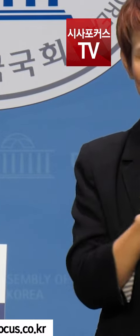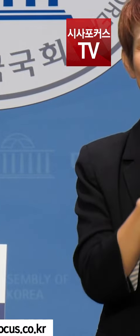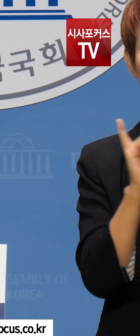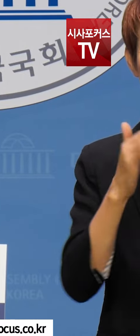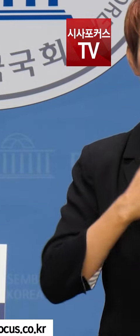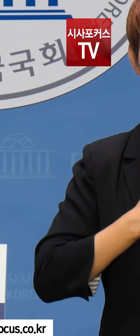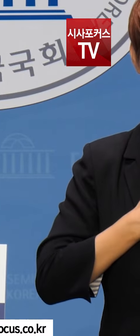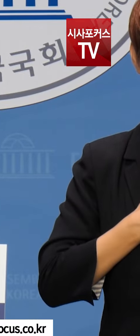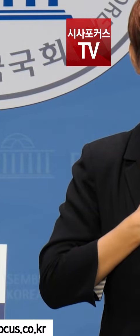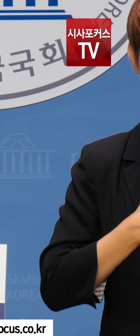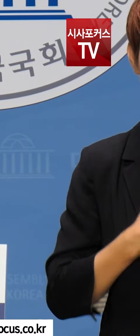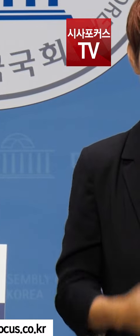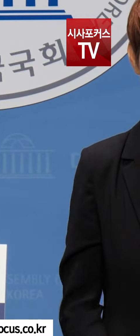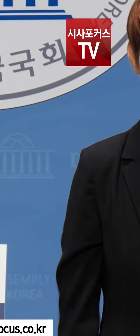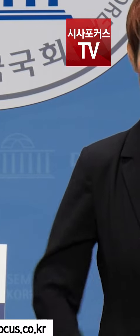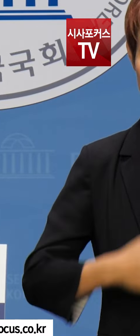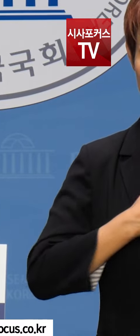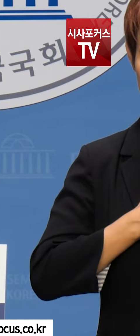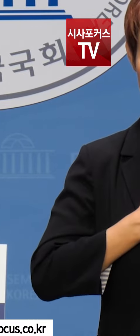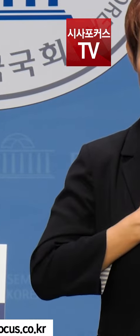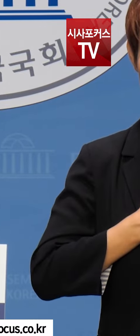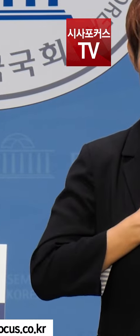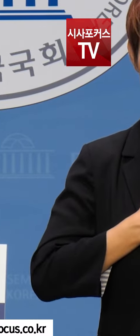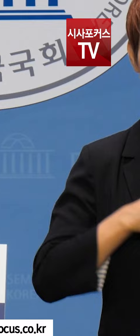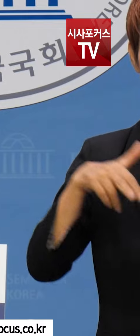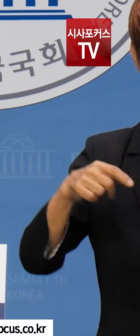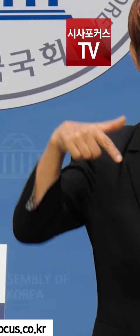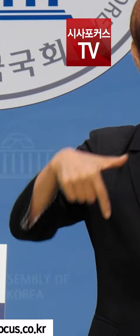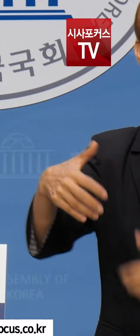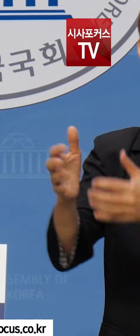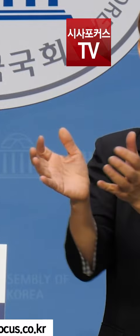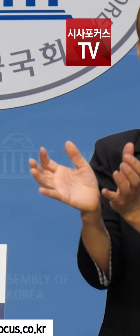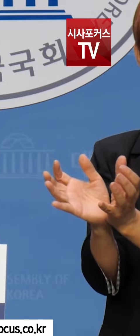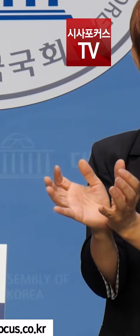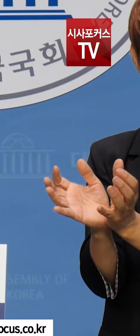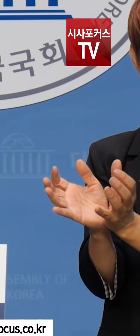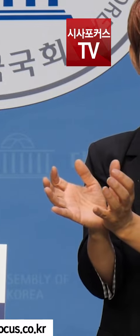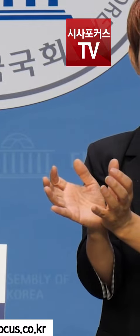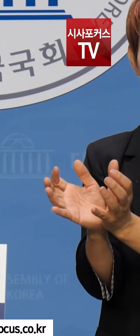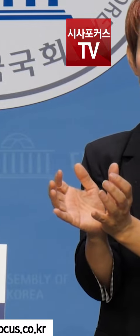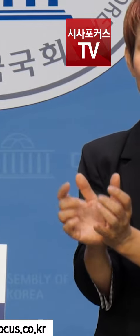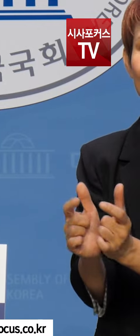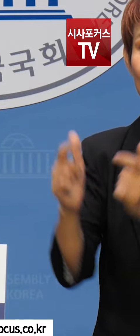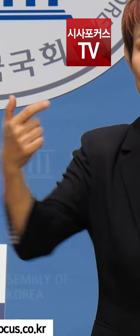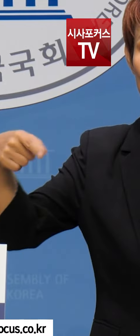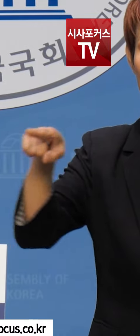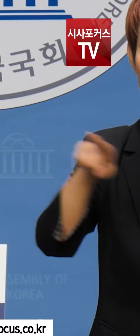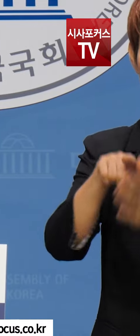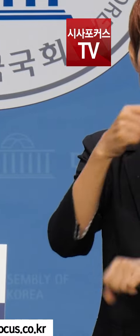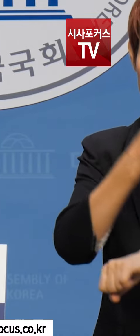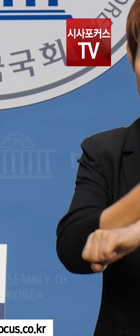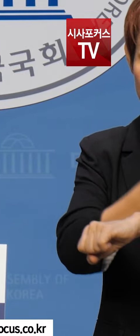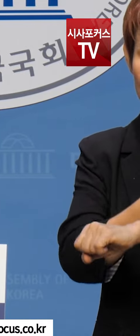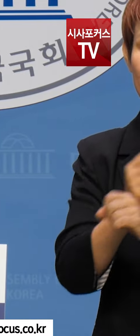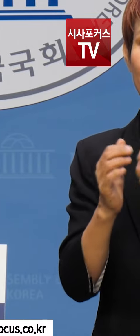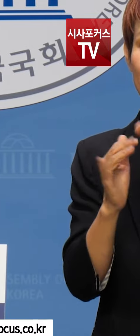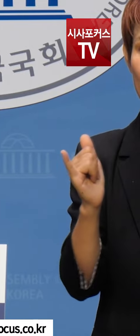상징입니다. 저 김선민은 조국혁신당의 외연 확장에 기여할